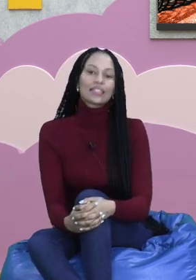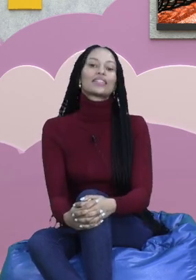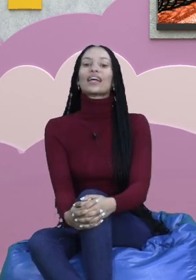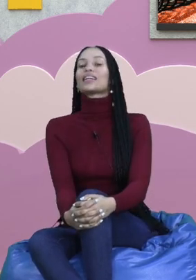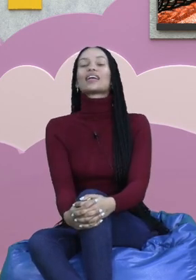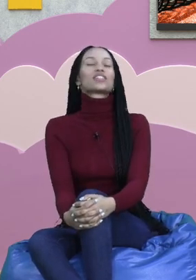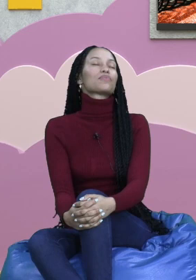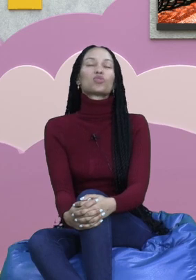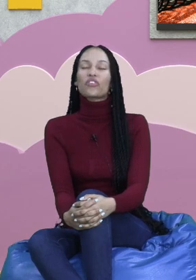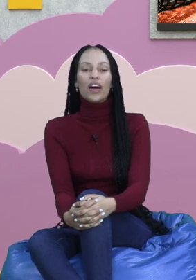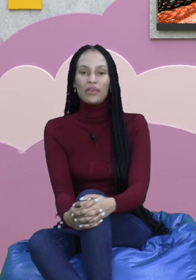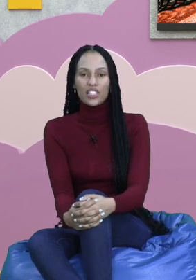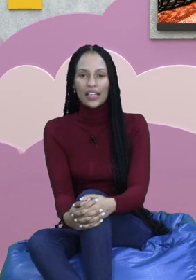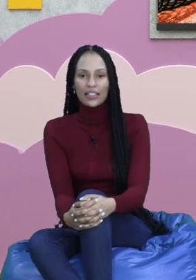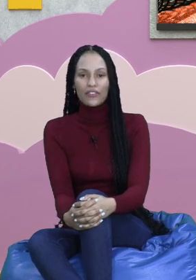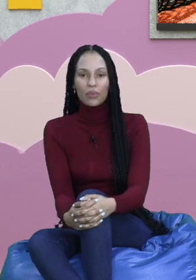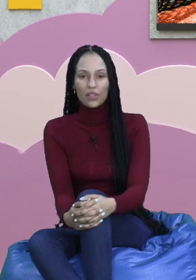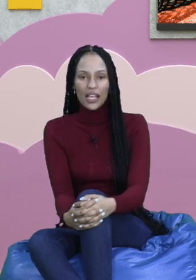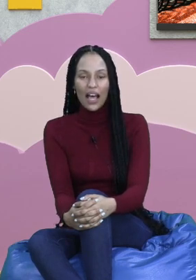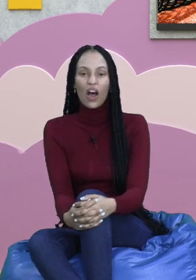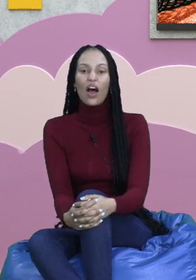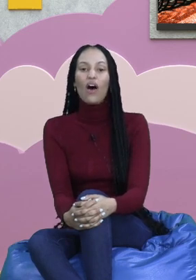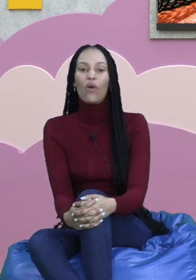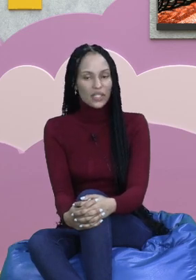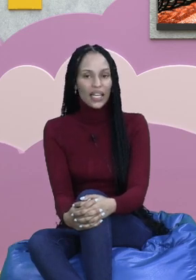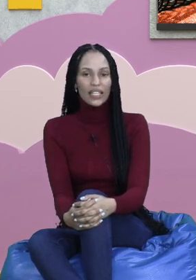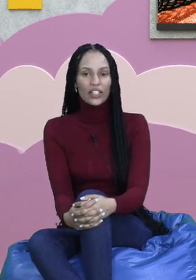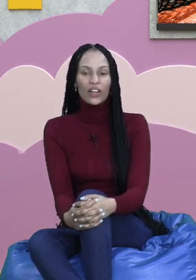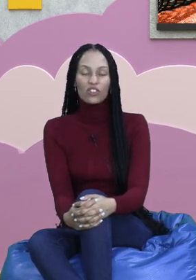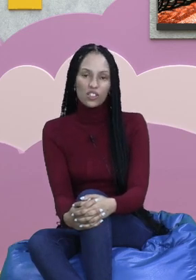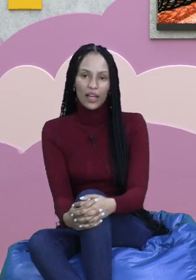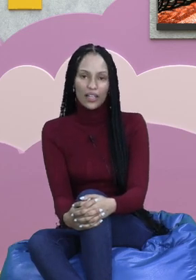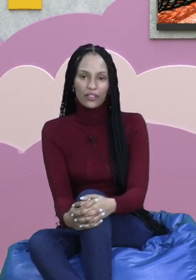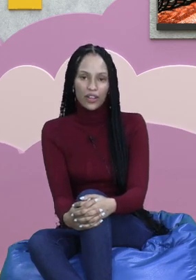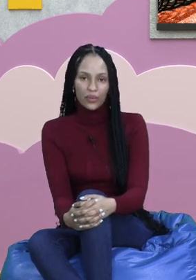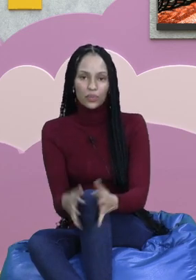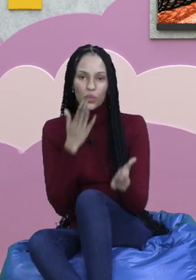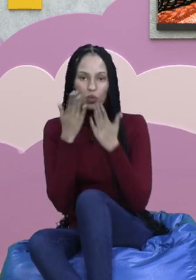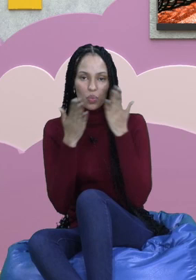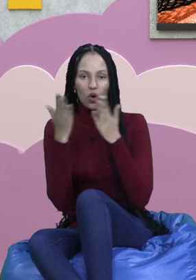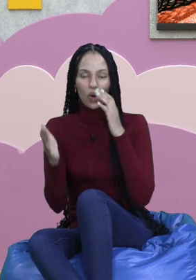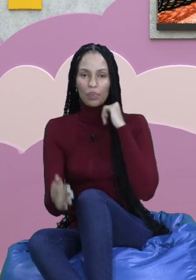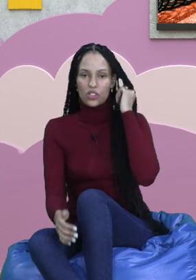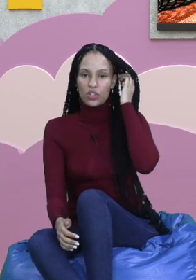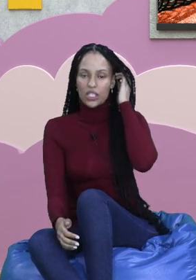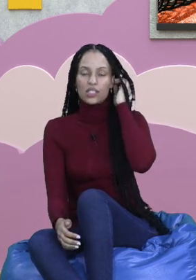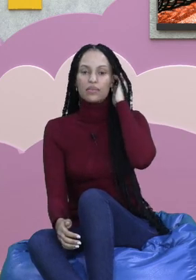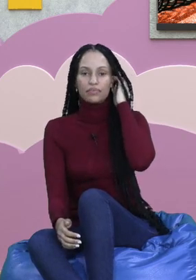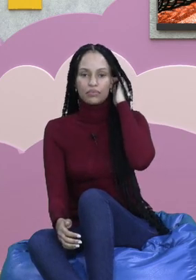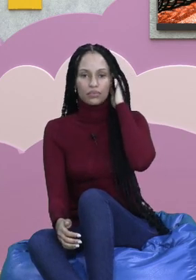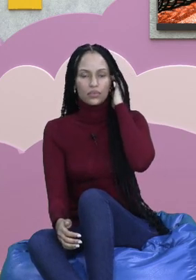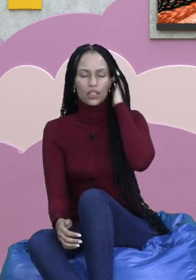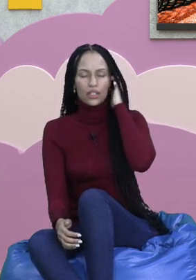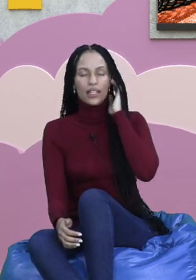100%. Dit is so waar, Micheline, Juffrou Mutsa. Ons geniet jou en ons is baie lief vir jou. Ja. Maar Klompies, nou soentjies. is